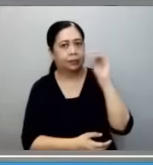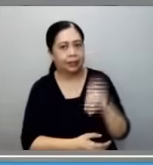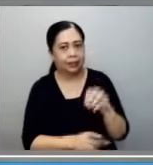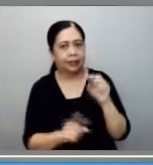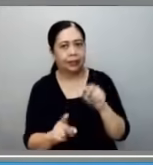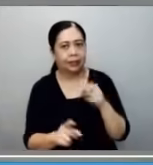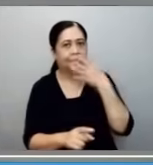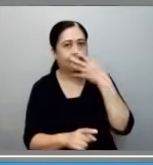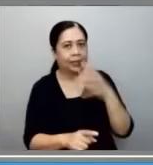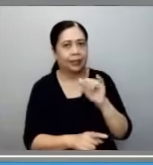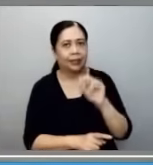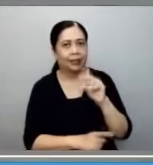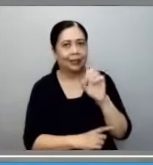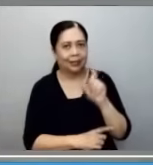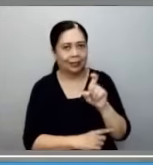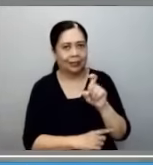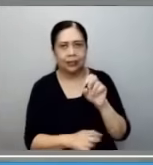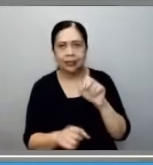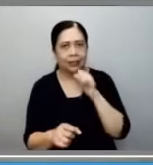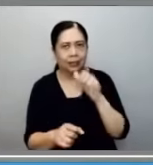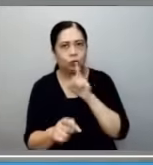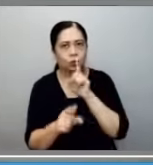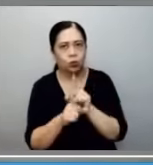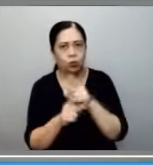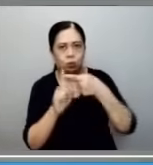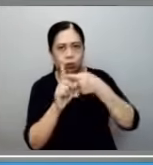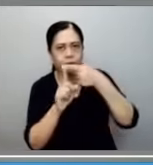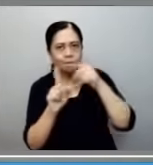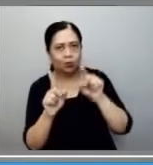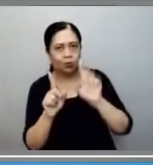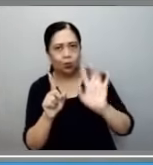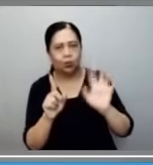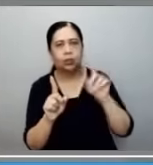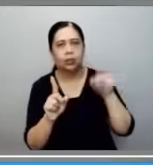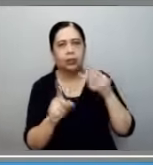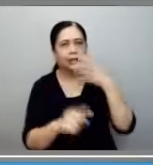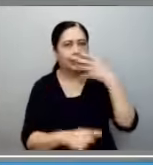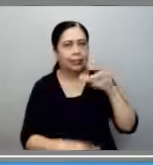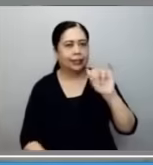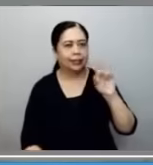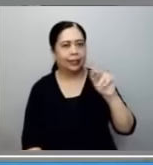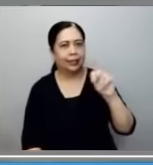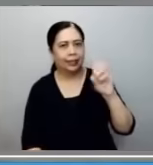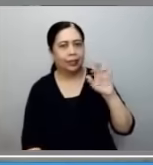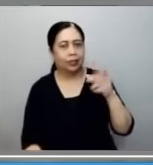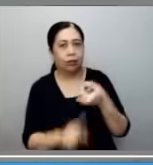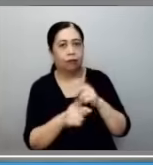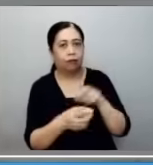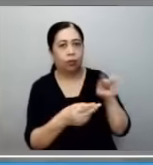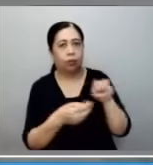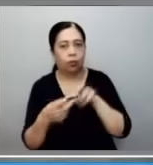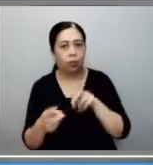heat index. So, hindi pa yung actual na temperatura. So, ibig sabihin po, itong heat index ay derived po base po dun